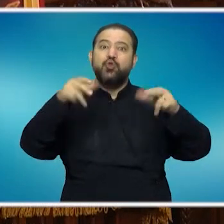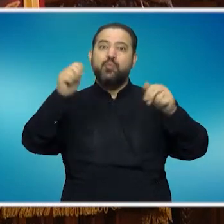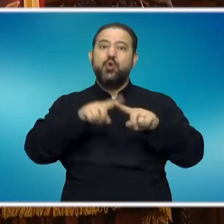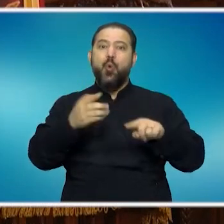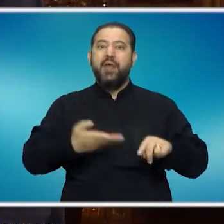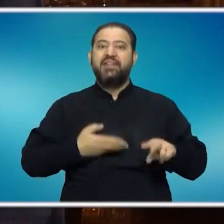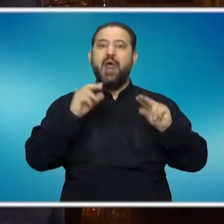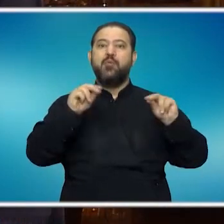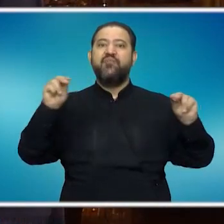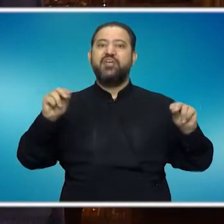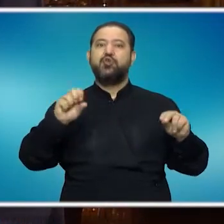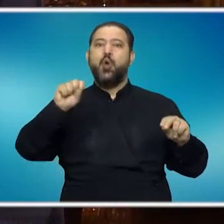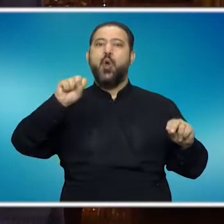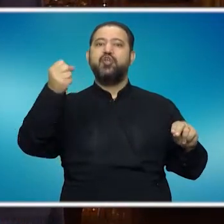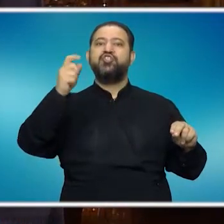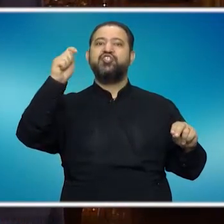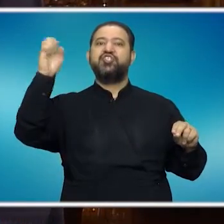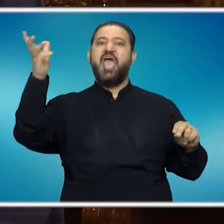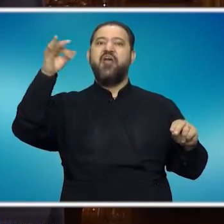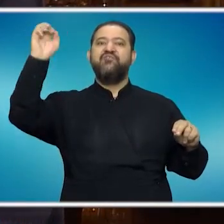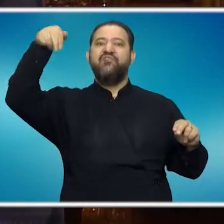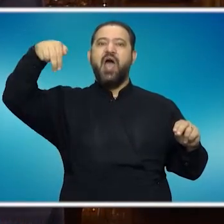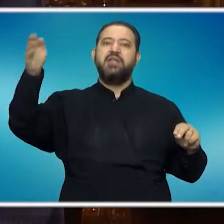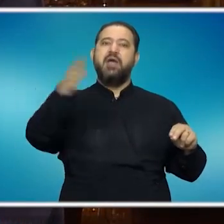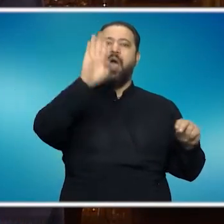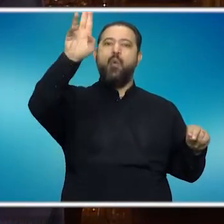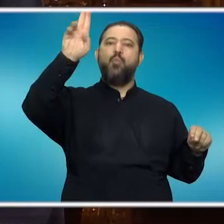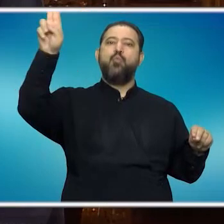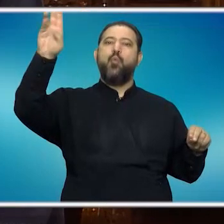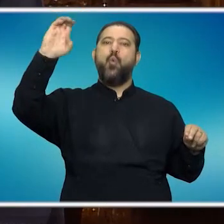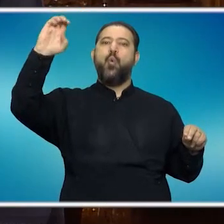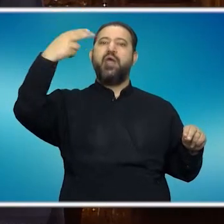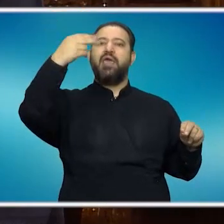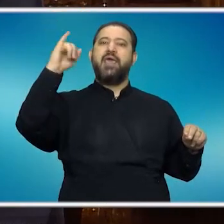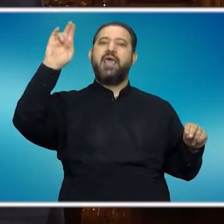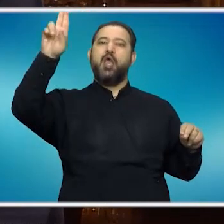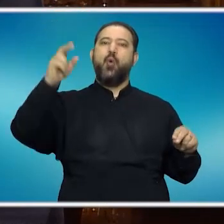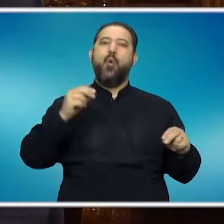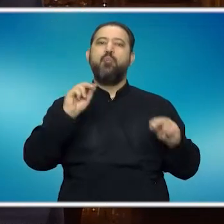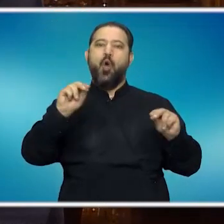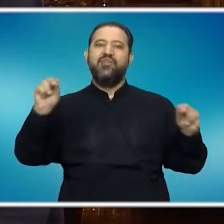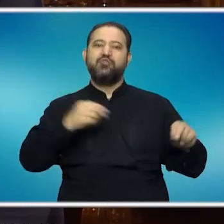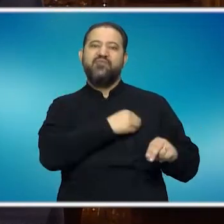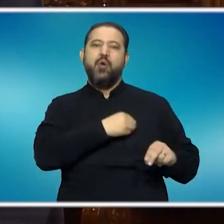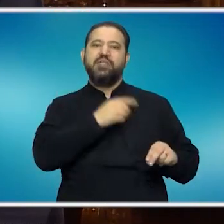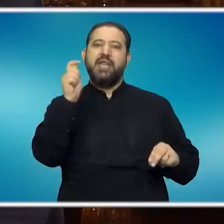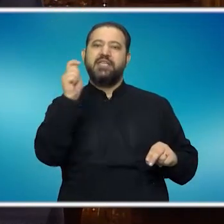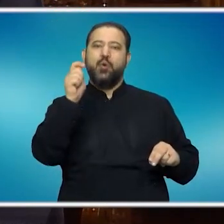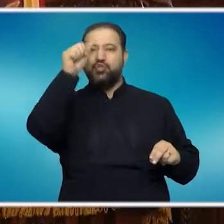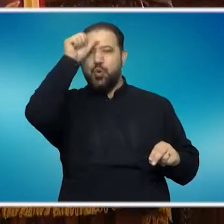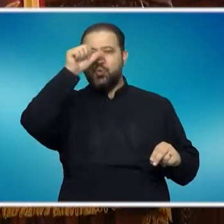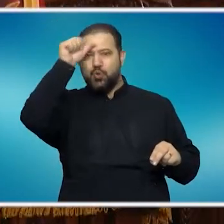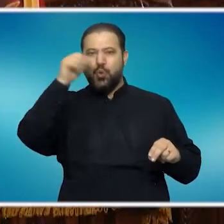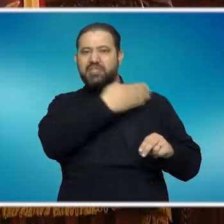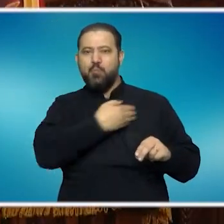biserica noastră cu părintele profesor Ștefan Buchiu, profesor la Facultatea de Teologie Ortodoxă Iustinian Patriarhul din